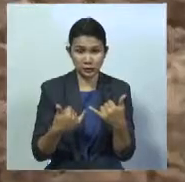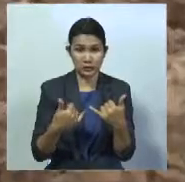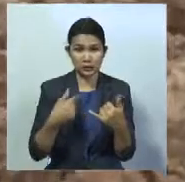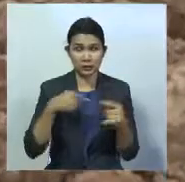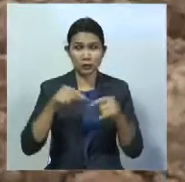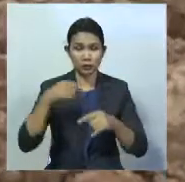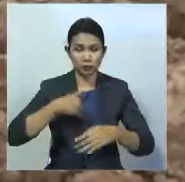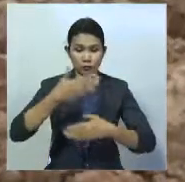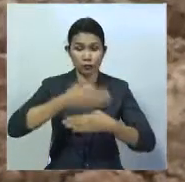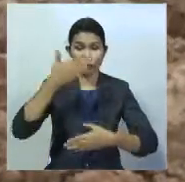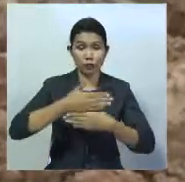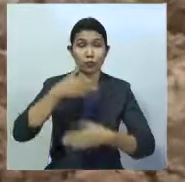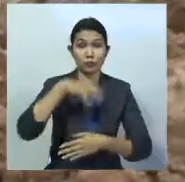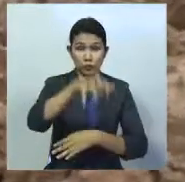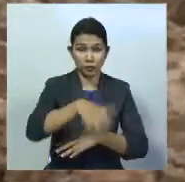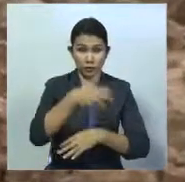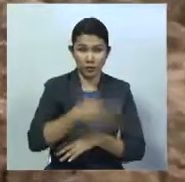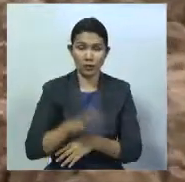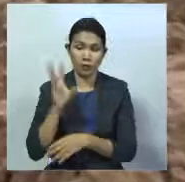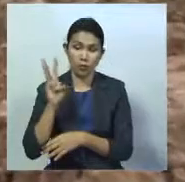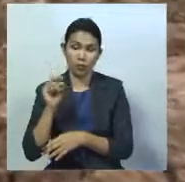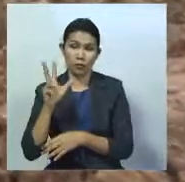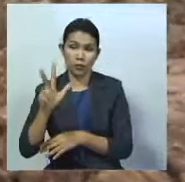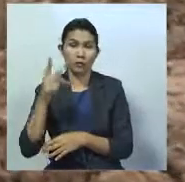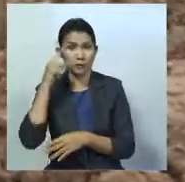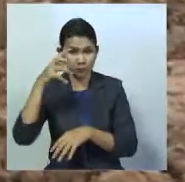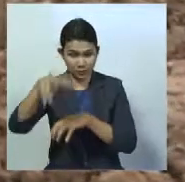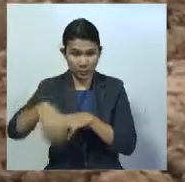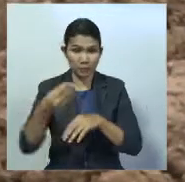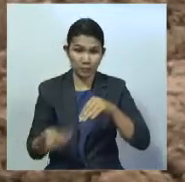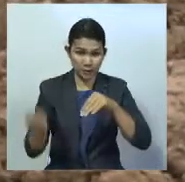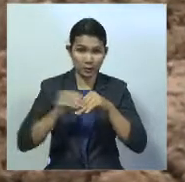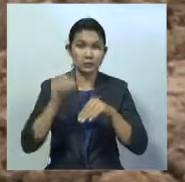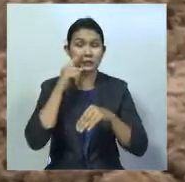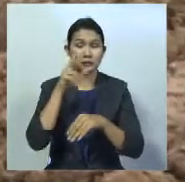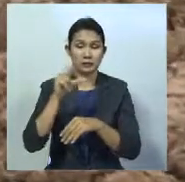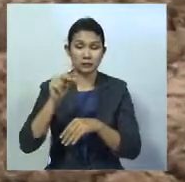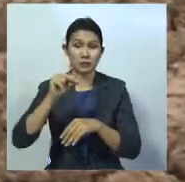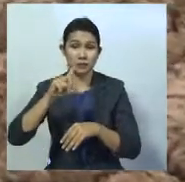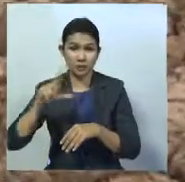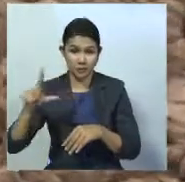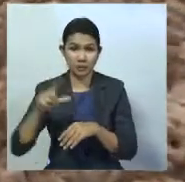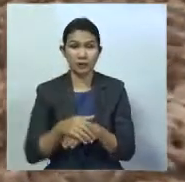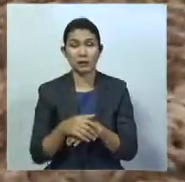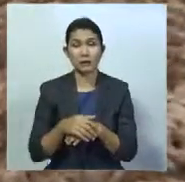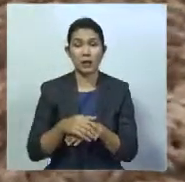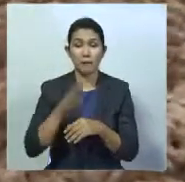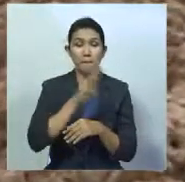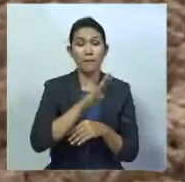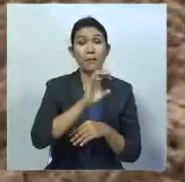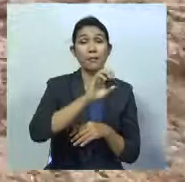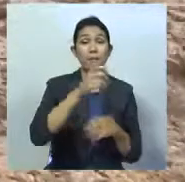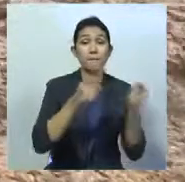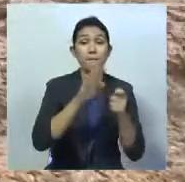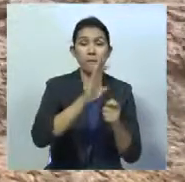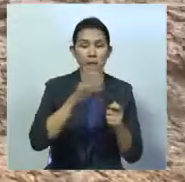ยกรมชลประทานนะครับแล้วปี63เราก็ตั้งแผนประมาณขุดลอกอ่างเก็บน้ำไว้อีก30ล้านบาทอําปืนอีก30ล้านบาทนะครับ